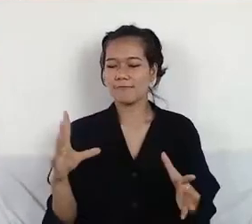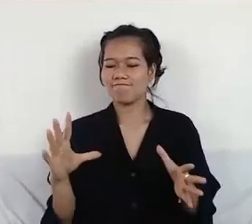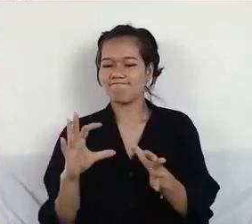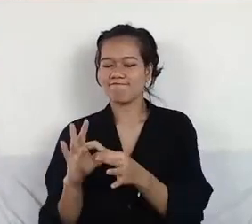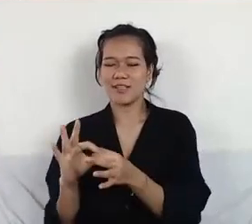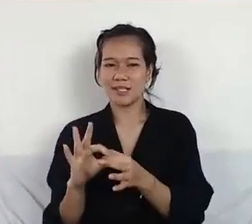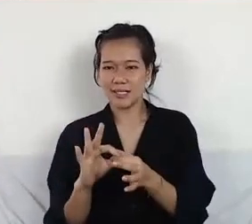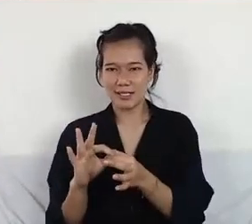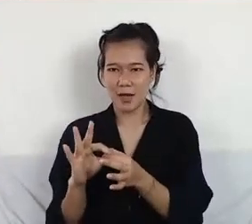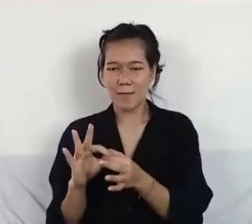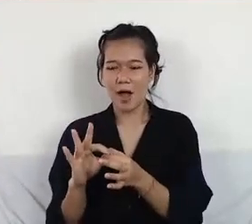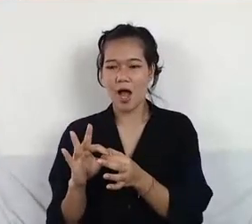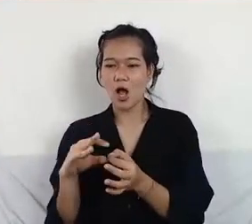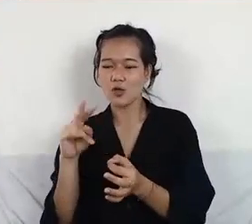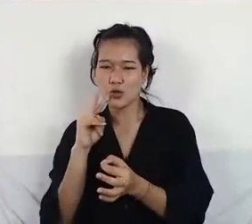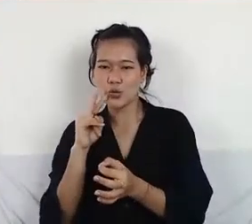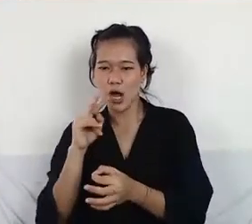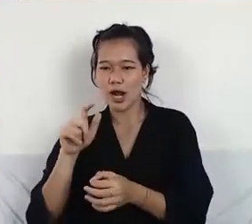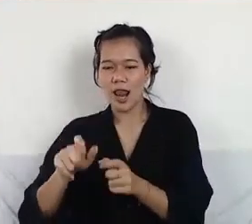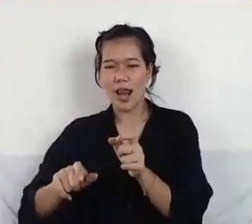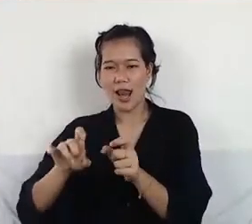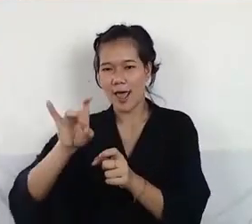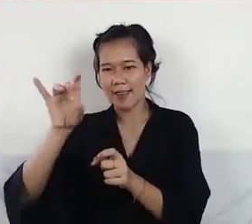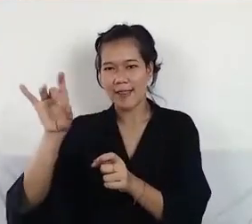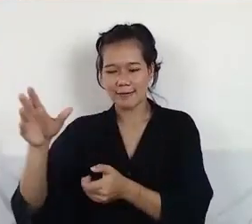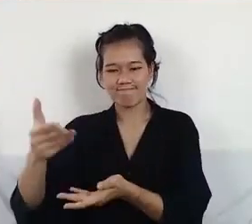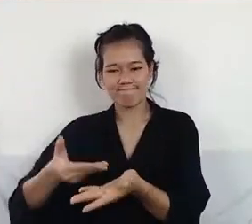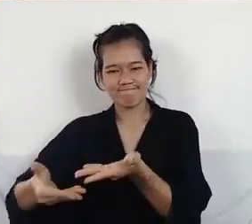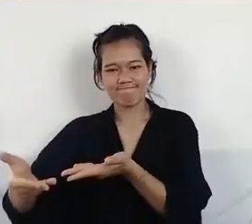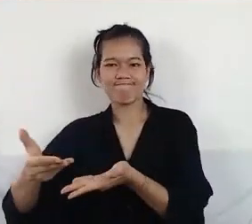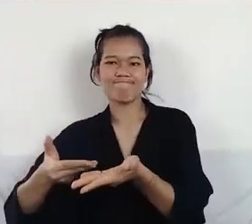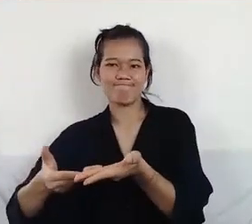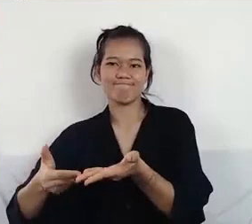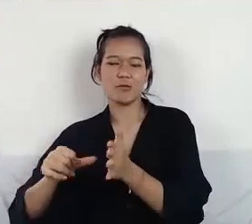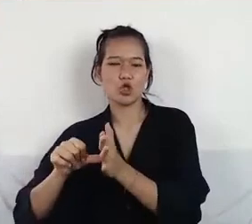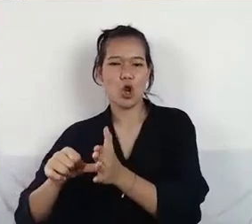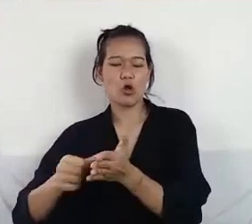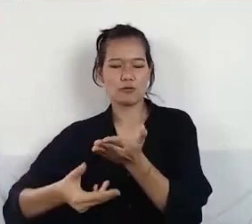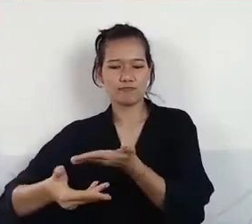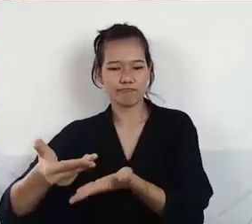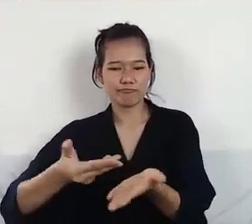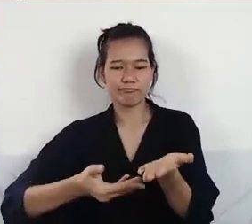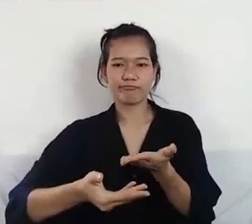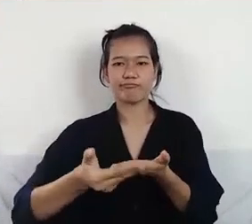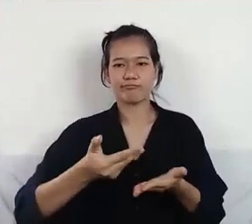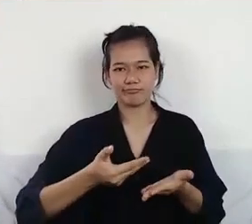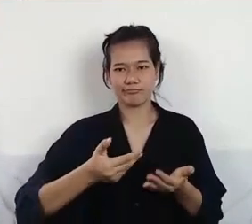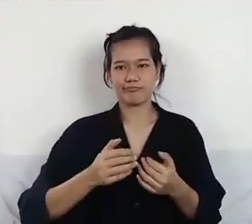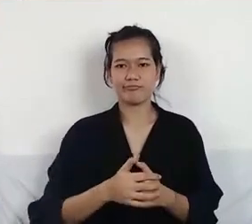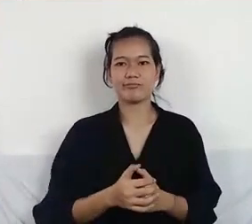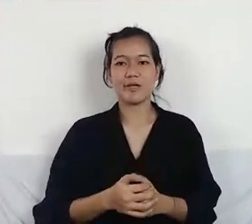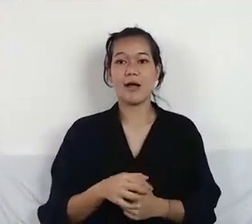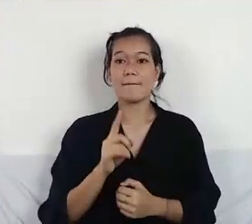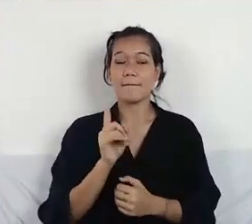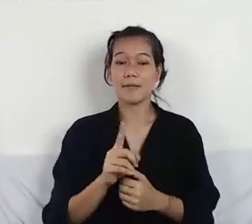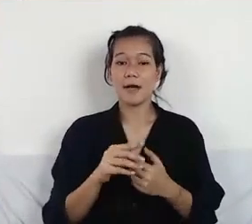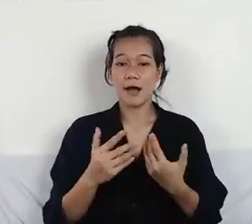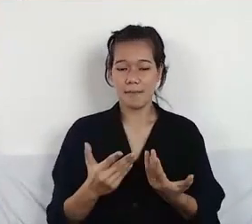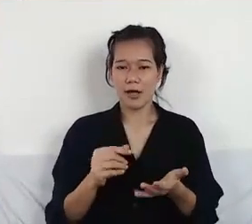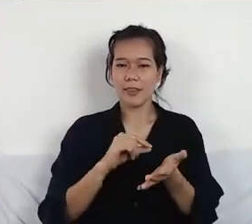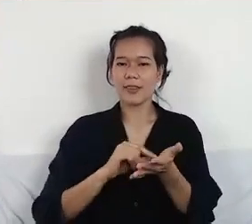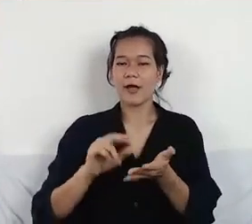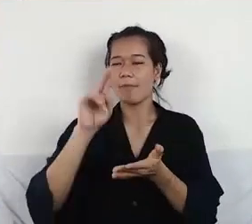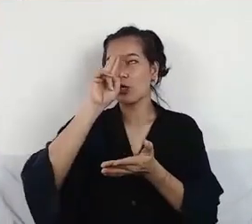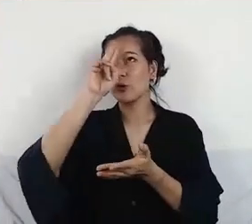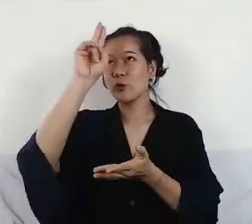para saudara-saudara kami yang lain dalam bentuk saling bertolong-tolongan. Dengan demikian, maka nama